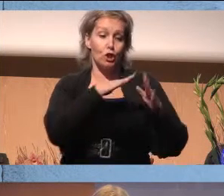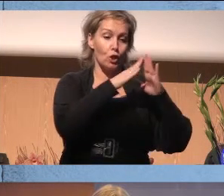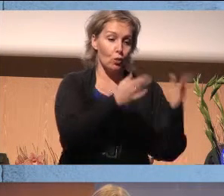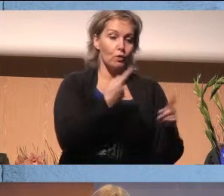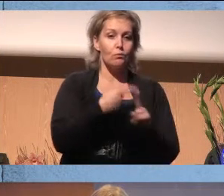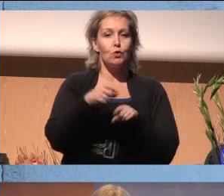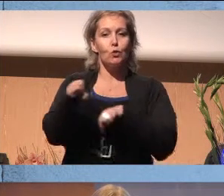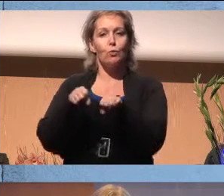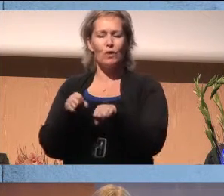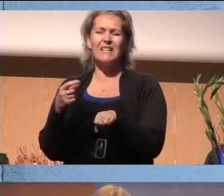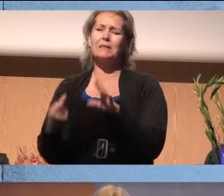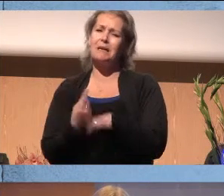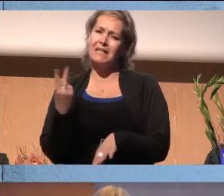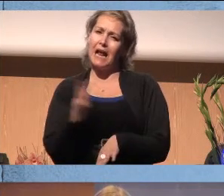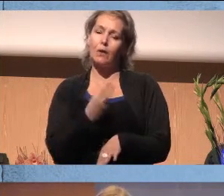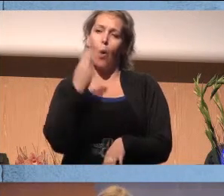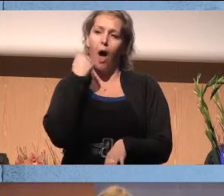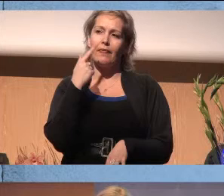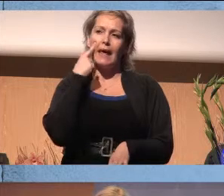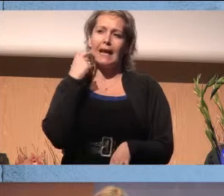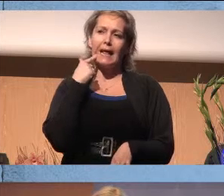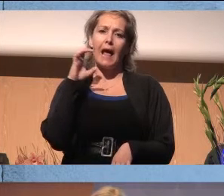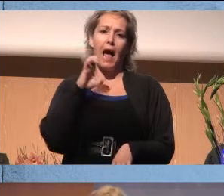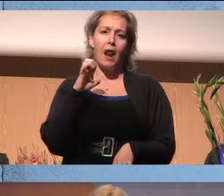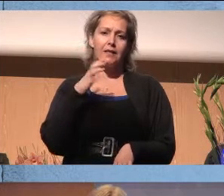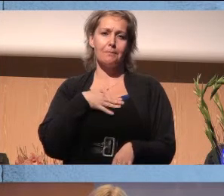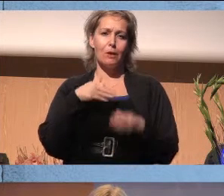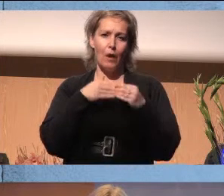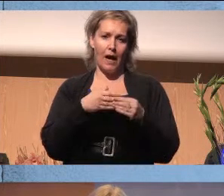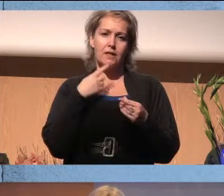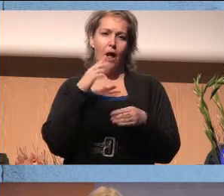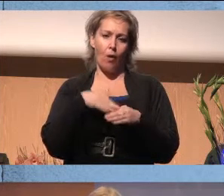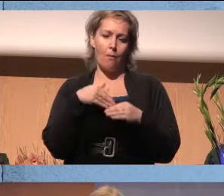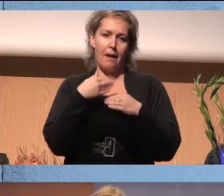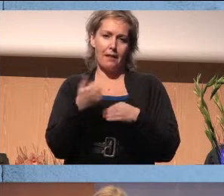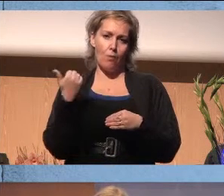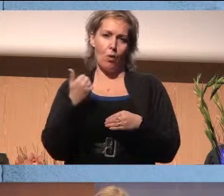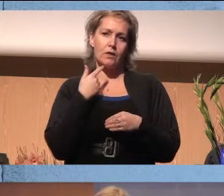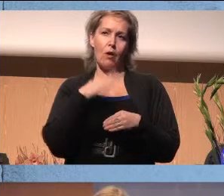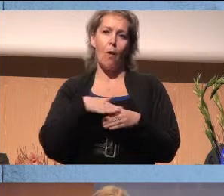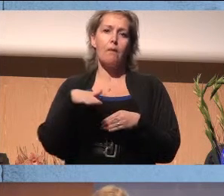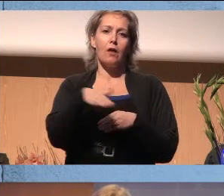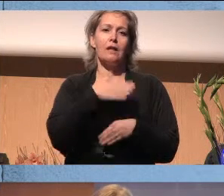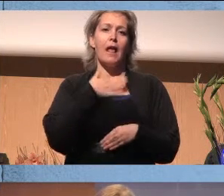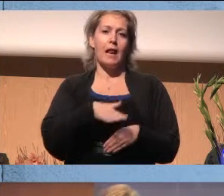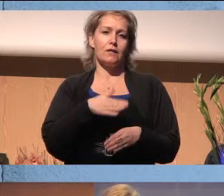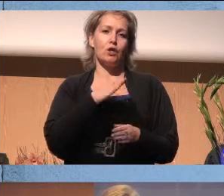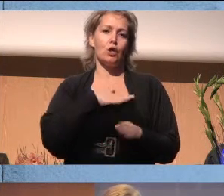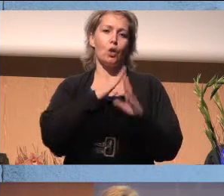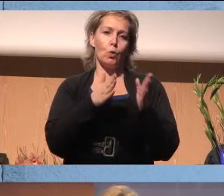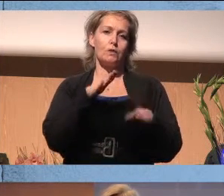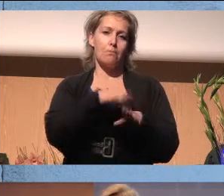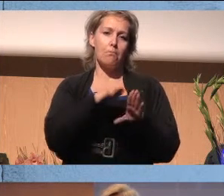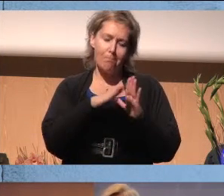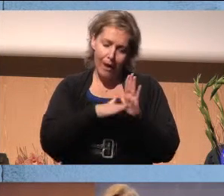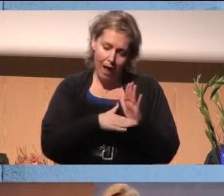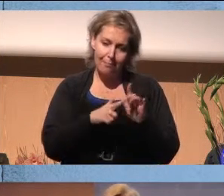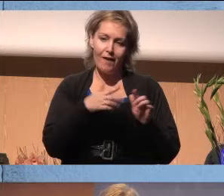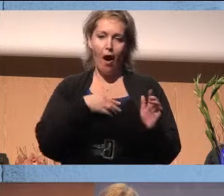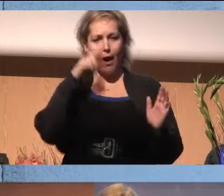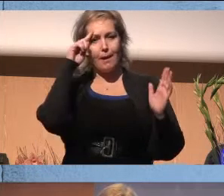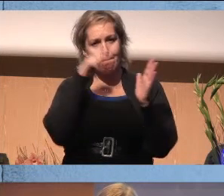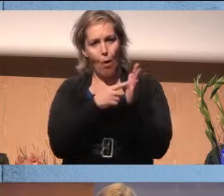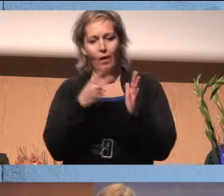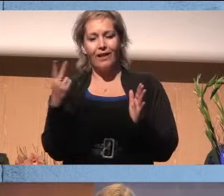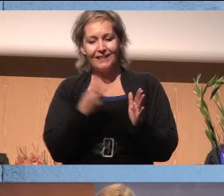og kommuner spesielt. Og Anne-Grete Erlandsen, min kollega, vil komme inn på det også når hun snakker om nasjonal helse- og sykehusplan, men vi har et mål om at disse